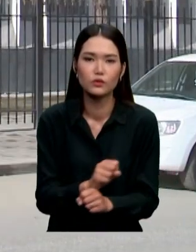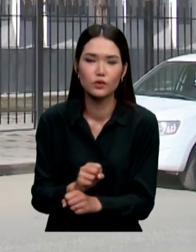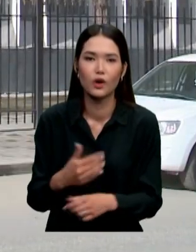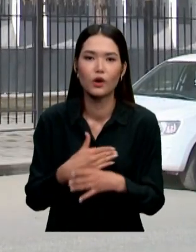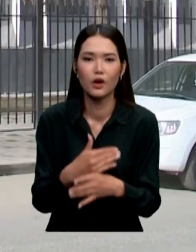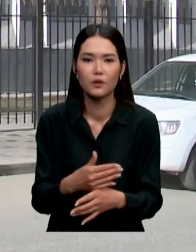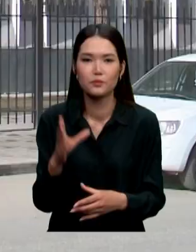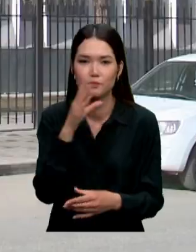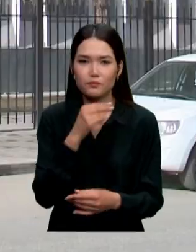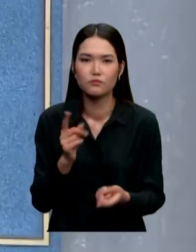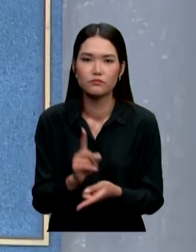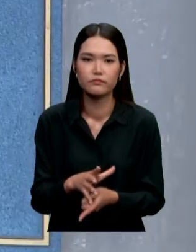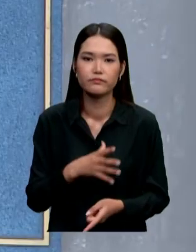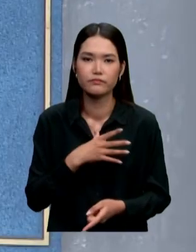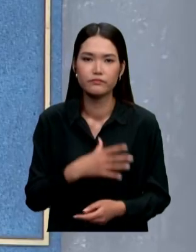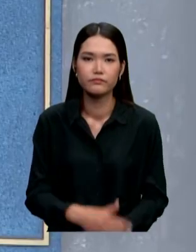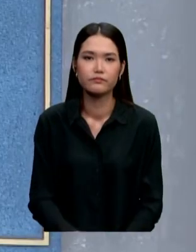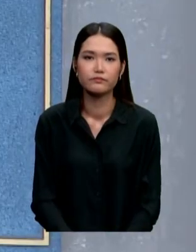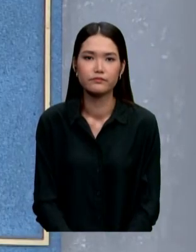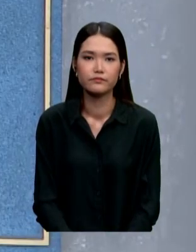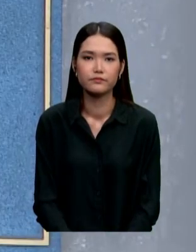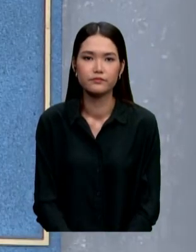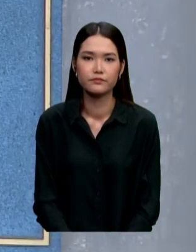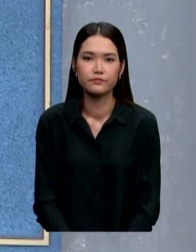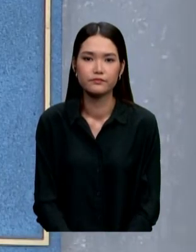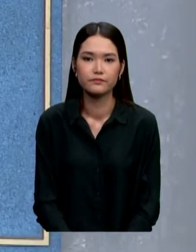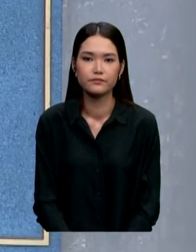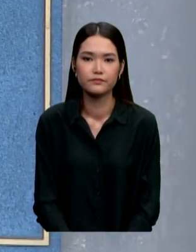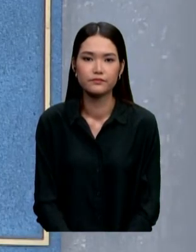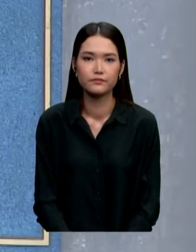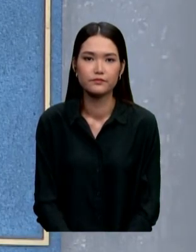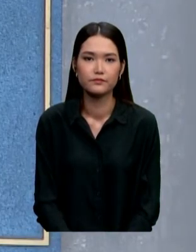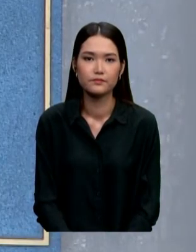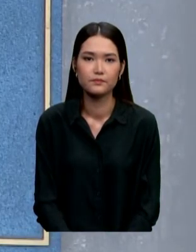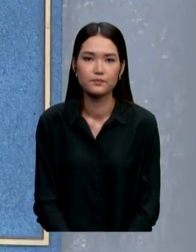септігін тигізуі тиіс. Гүлнұр Мұратқызы, Ғабиден Жоқышев, Атамекен Бизнес, Қостанайдан.